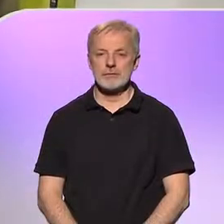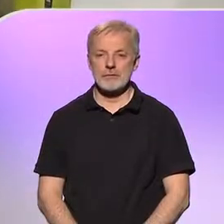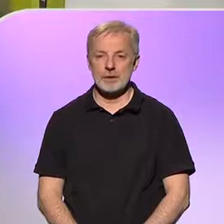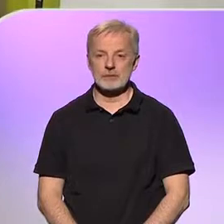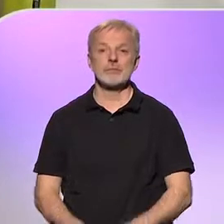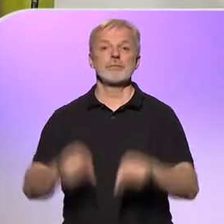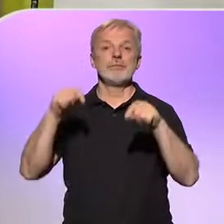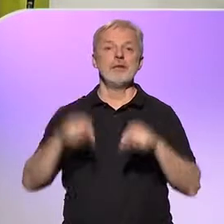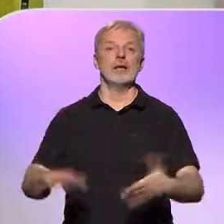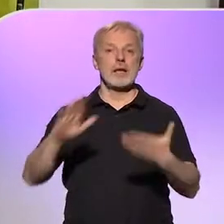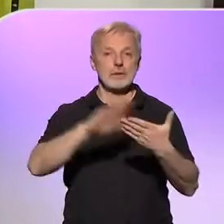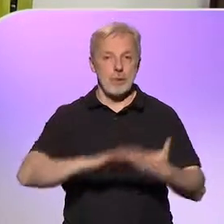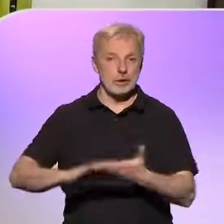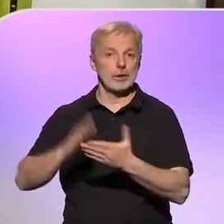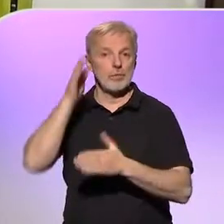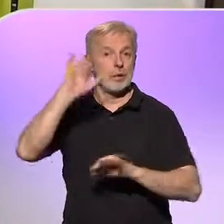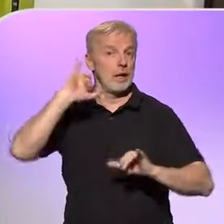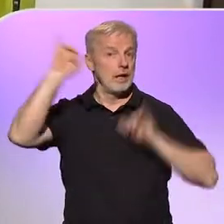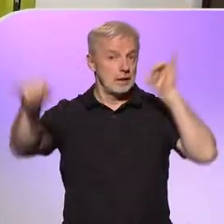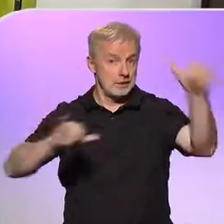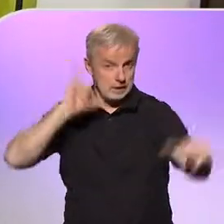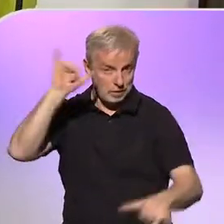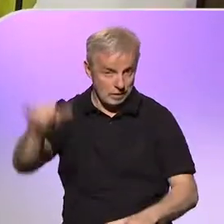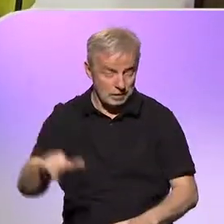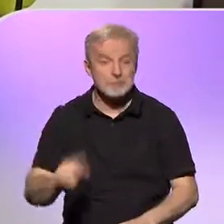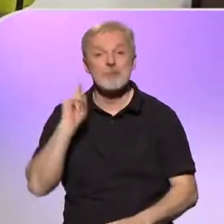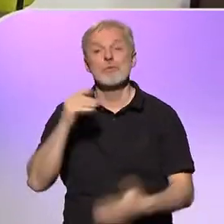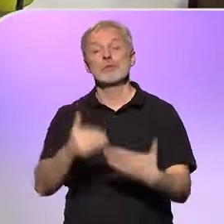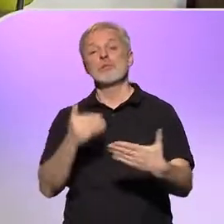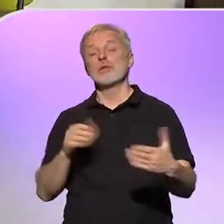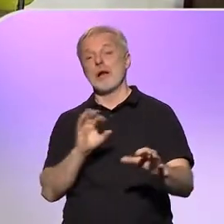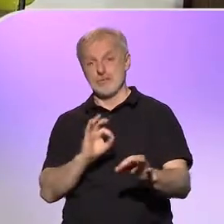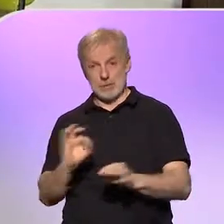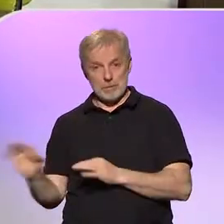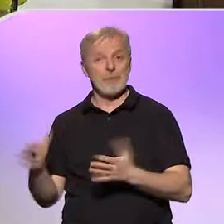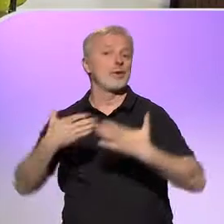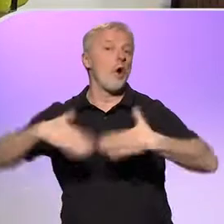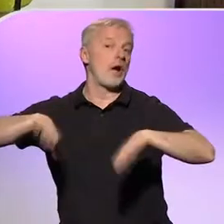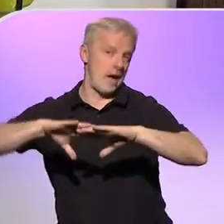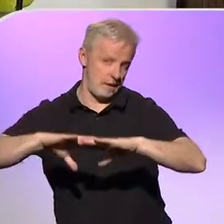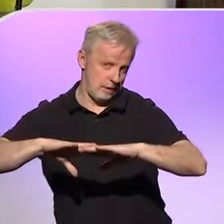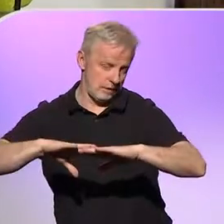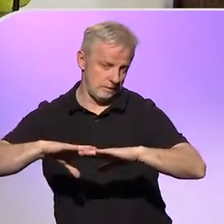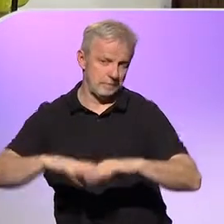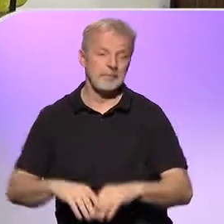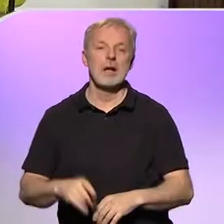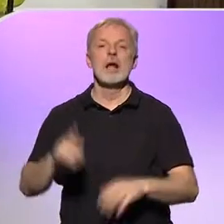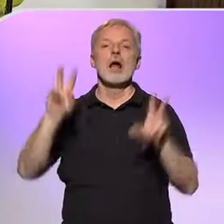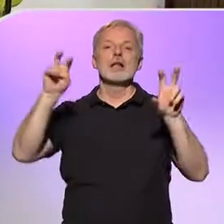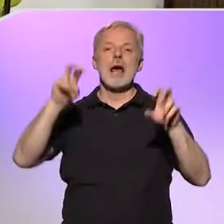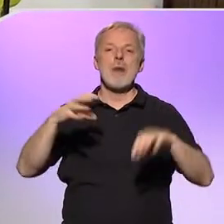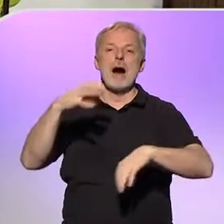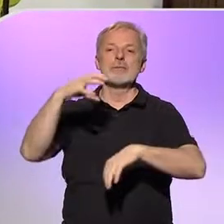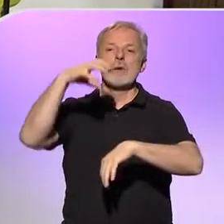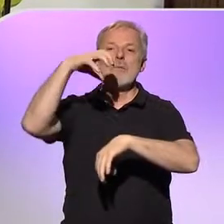Tak a teď společně vyrazíme na cesty, respektive připravíme se tak, aby nás na cestách nic nezaskočilo. Budeme si povídat o cestovním pojištění